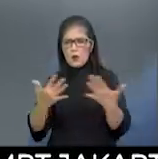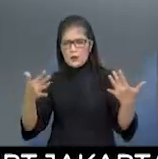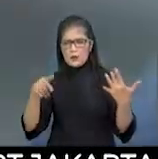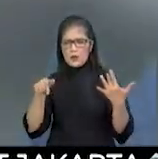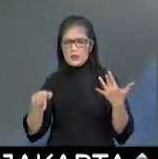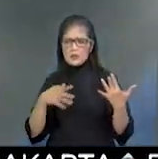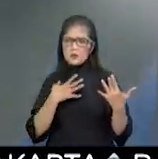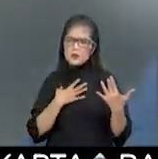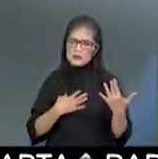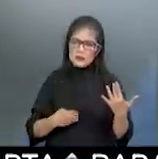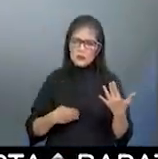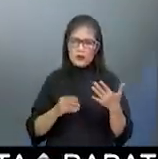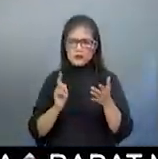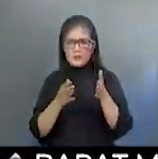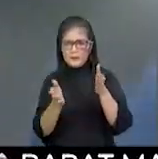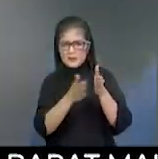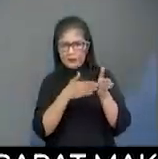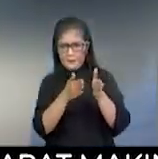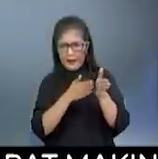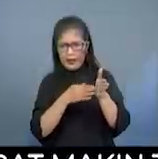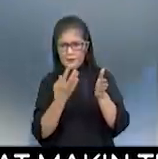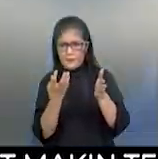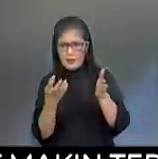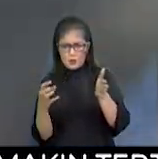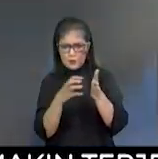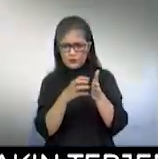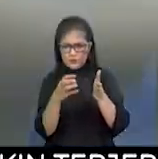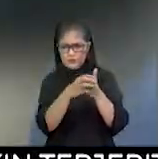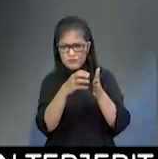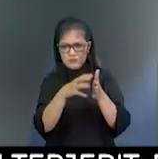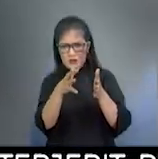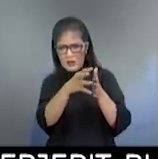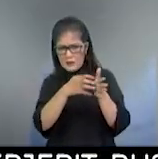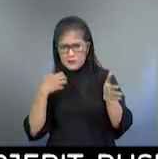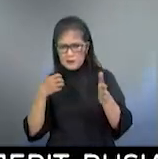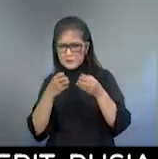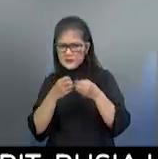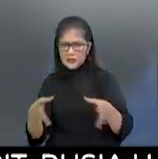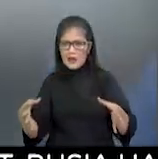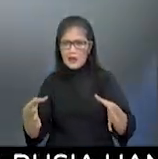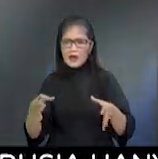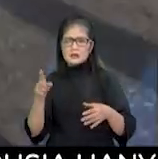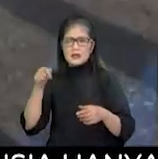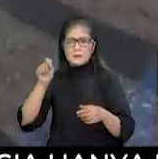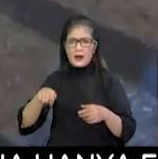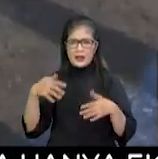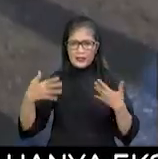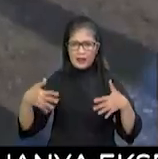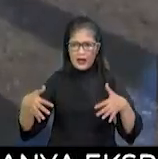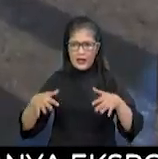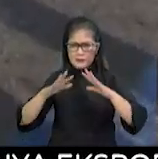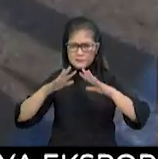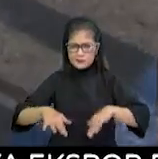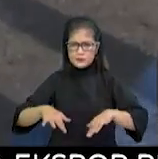Pasalnya, semen penambal tembok dan batu di bagian dalam mudah lepas serta retak, meski hanya disentuh menggunakan tangan.